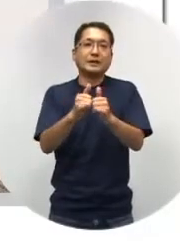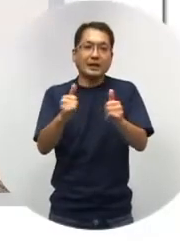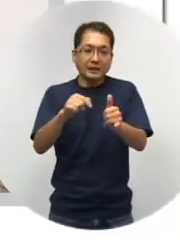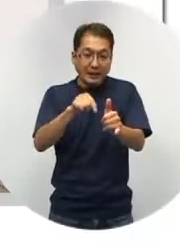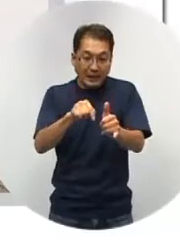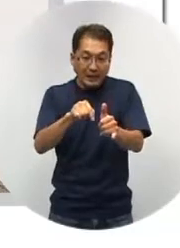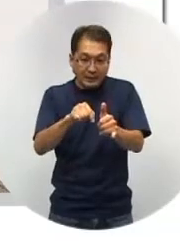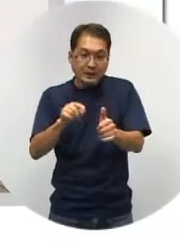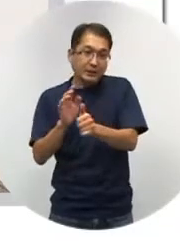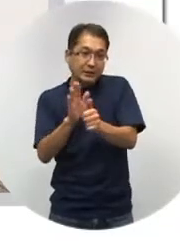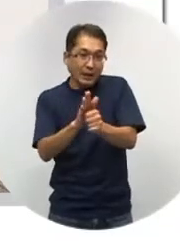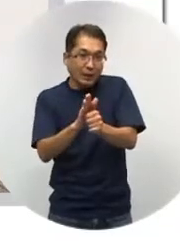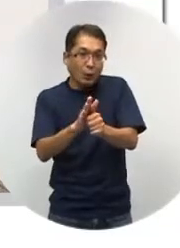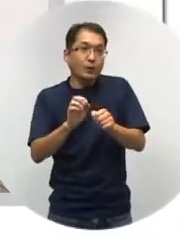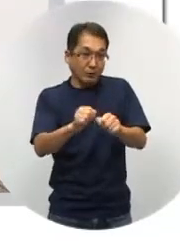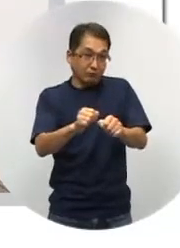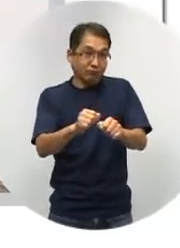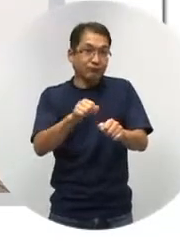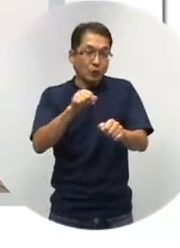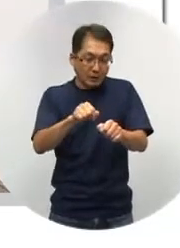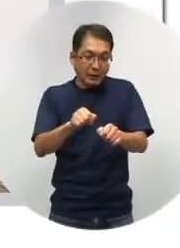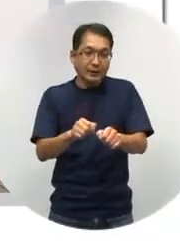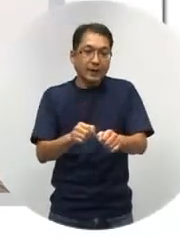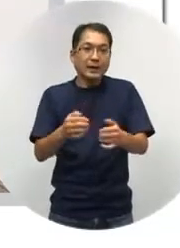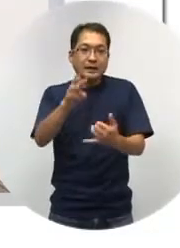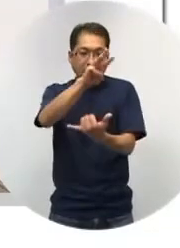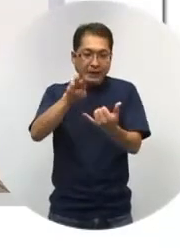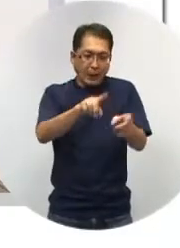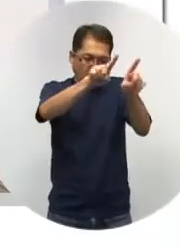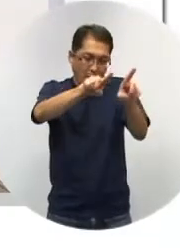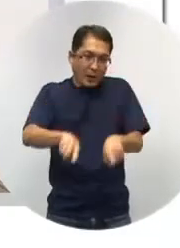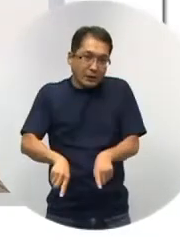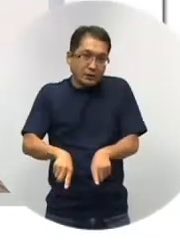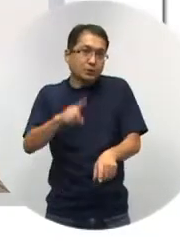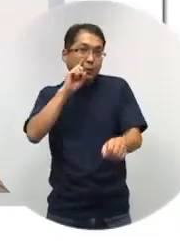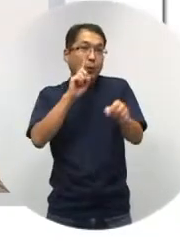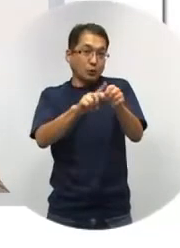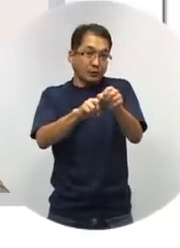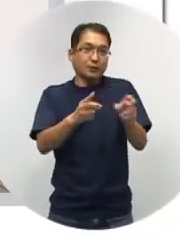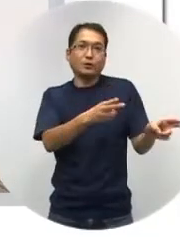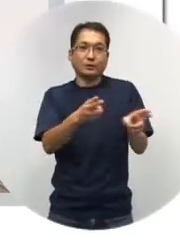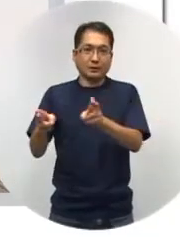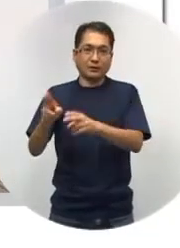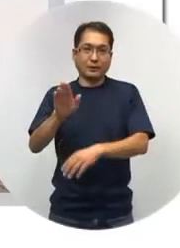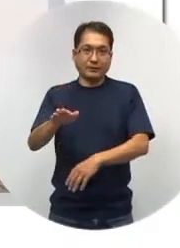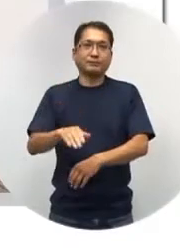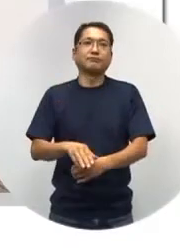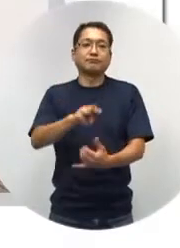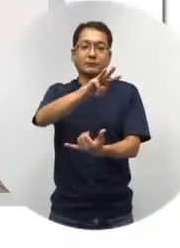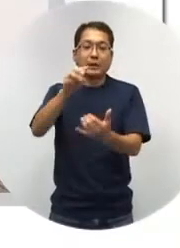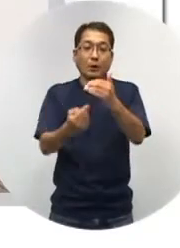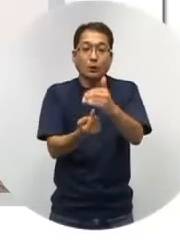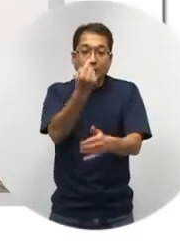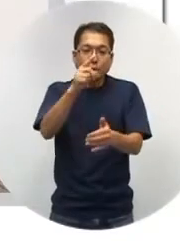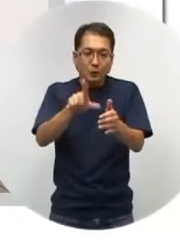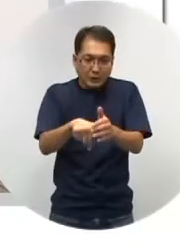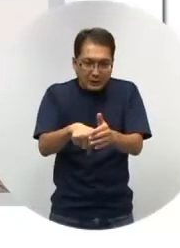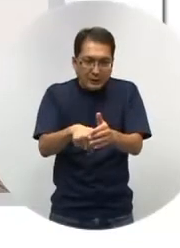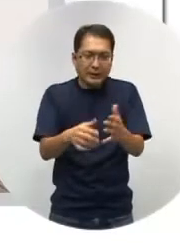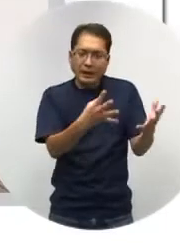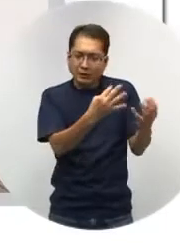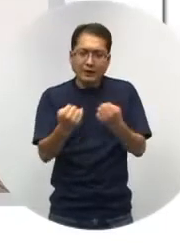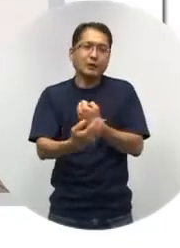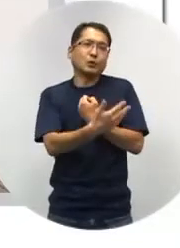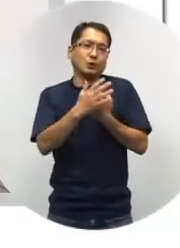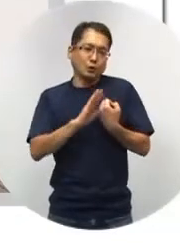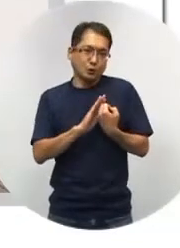べることで減災につなげることを目的とした制度です。災害時に一人でも多くの命を救う